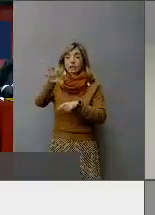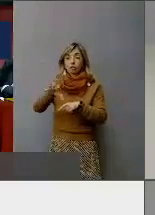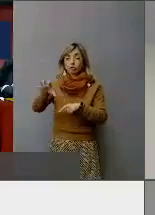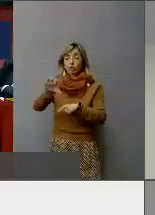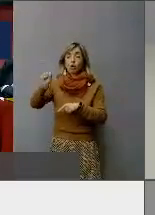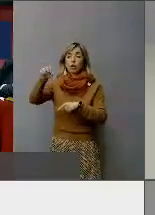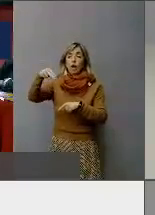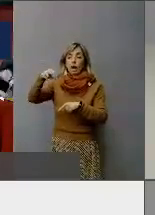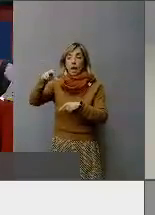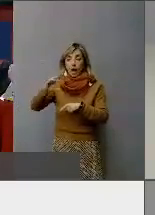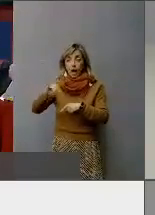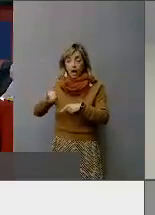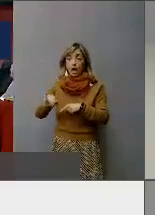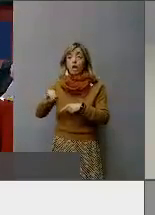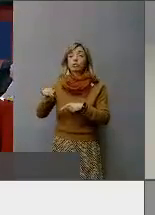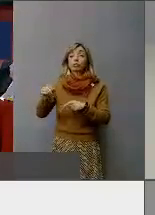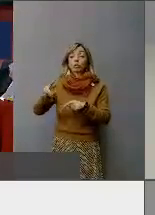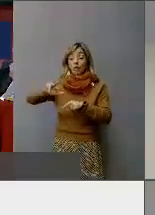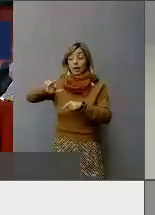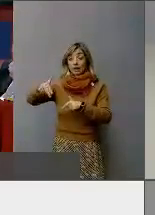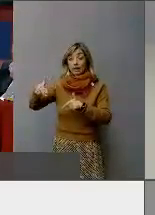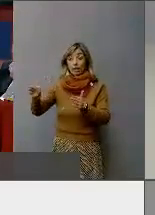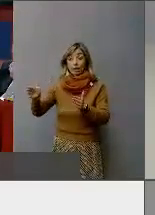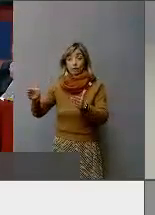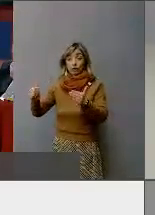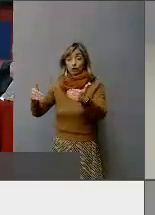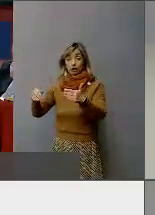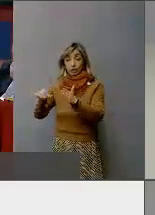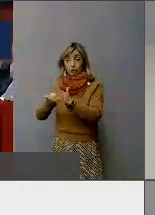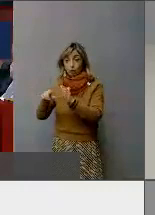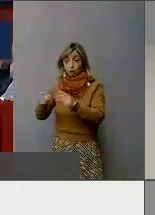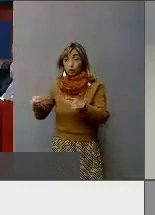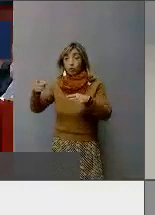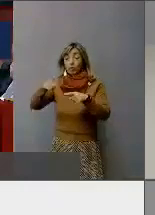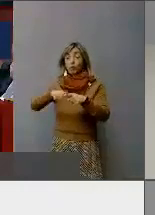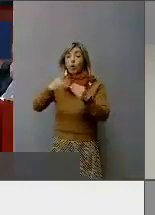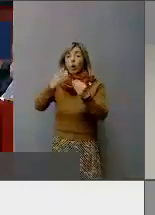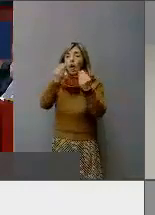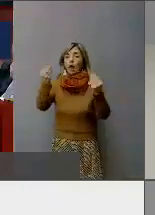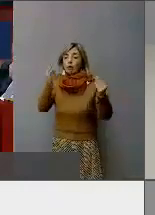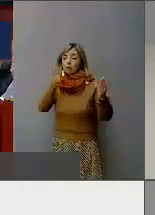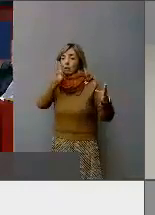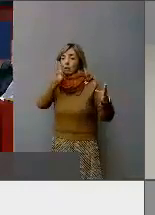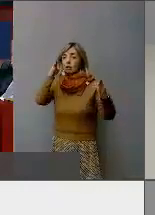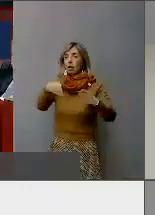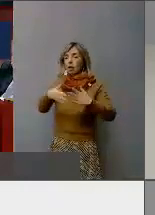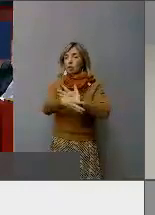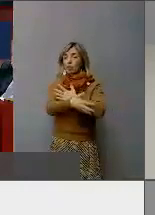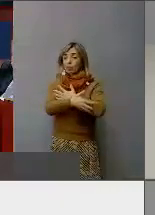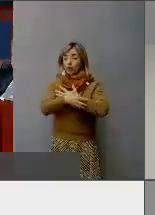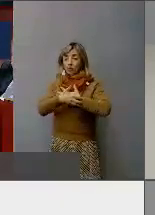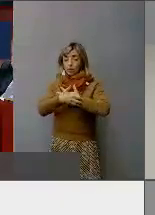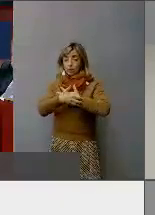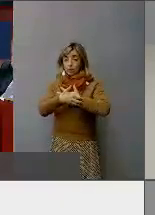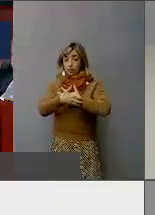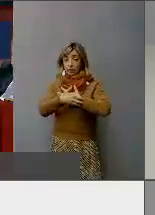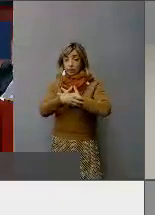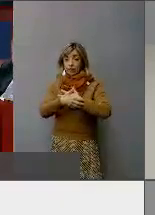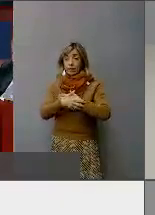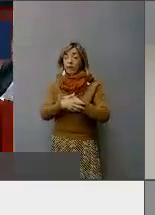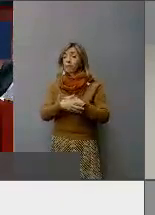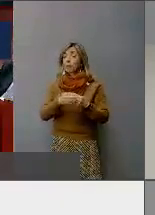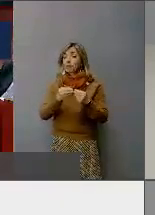povertà affinché non si proceda come dire all'applicazione di questo regolamento